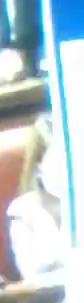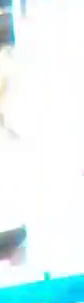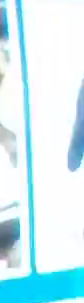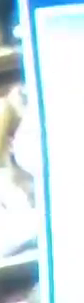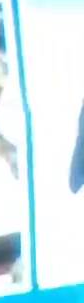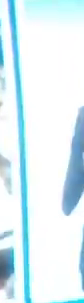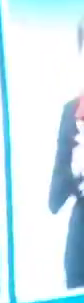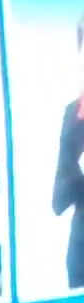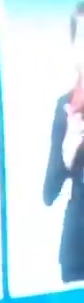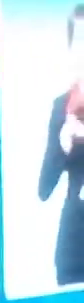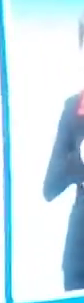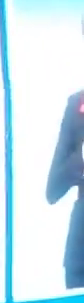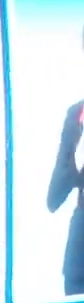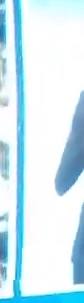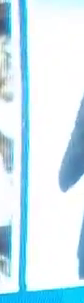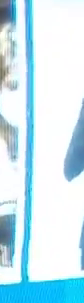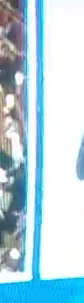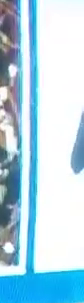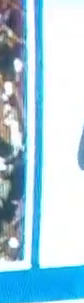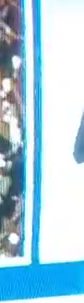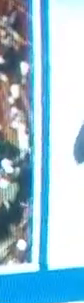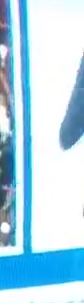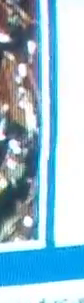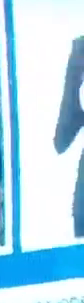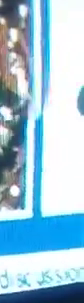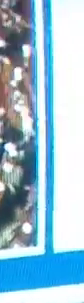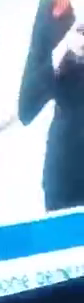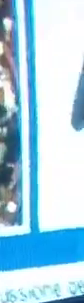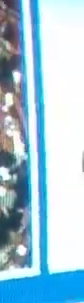Forza Italia, partito dell'ex ministro Berlusconi.